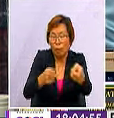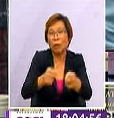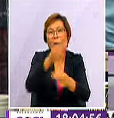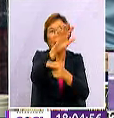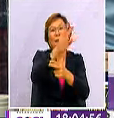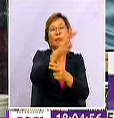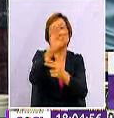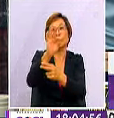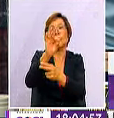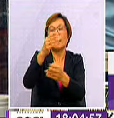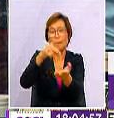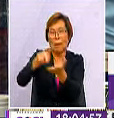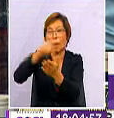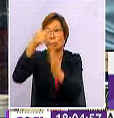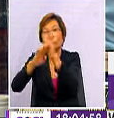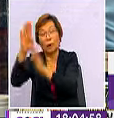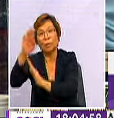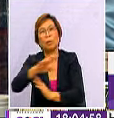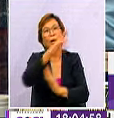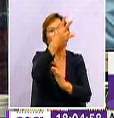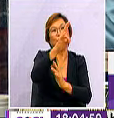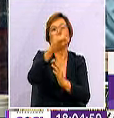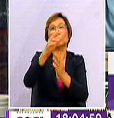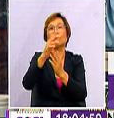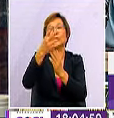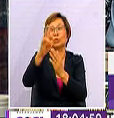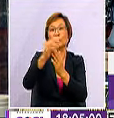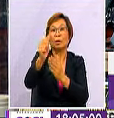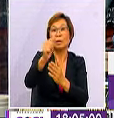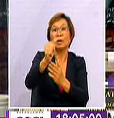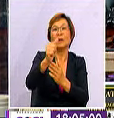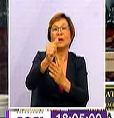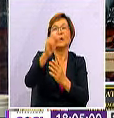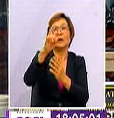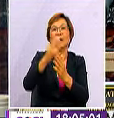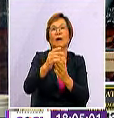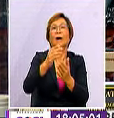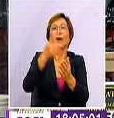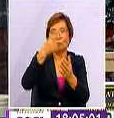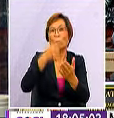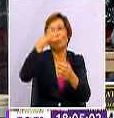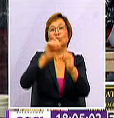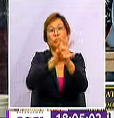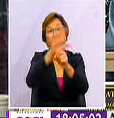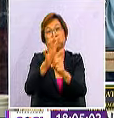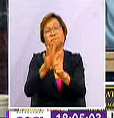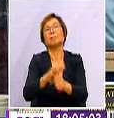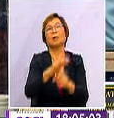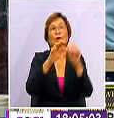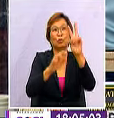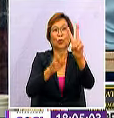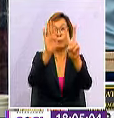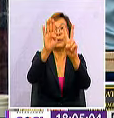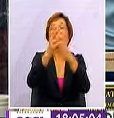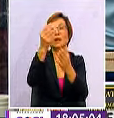RM69 bilion bagi perbelanjaan pembangunan dan RM17 di bawah kumpulan wang COVID-19. Manakala sebanyak